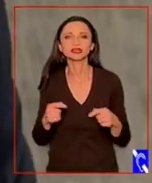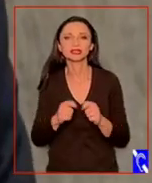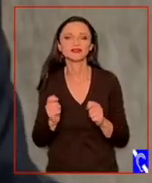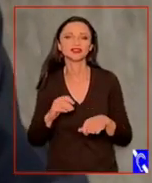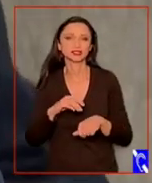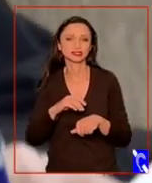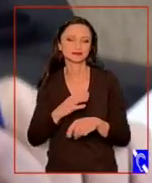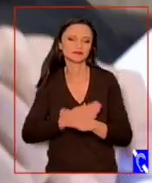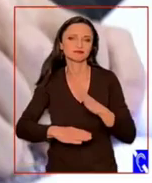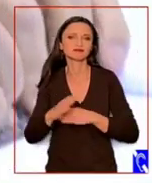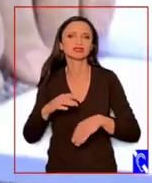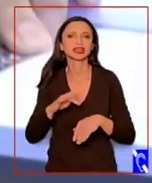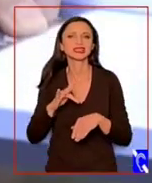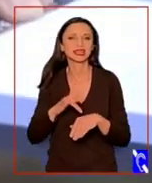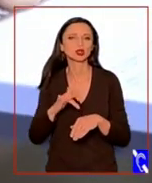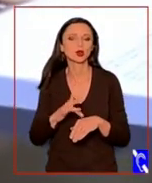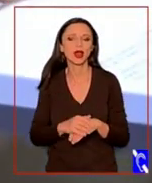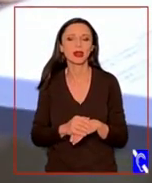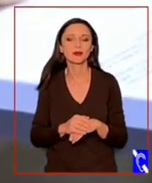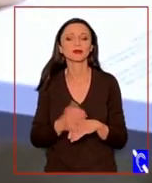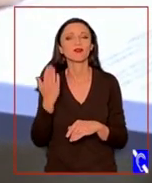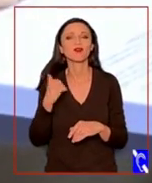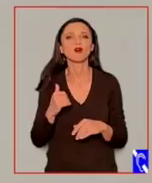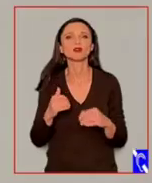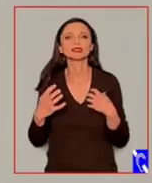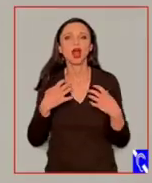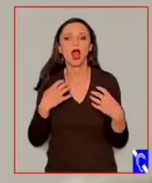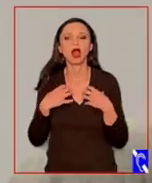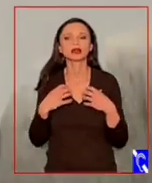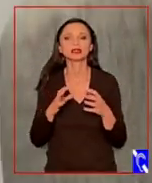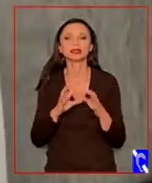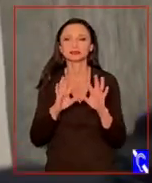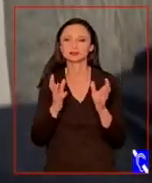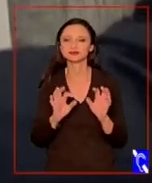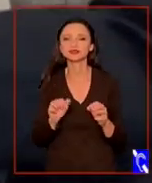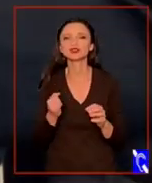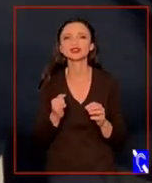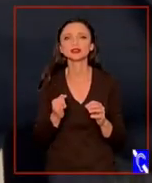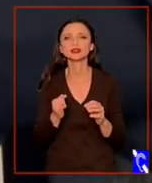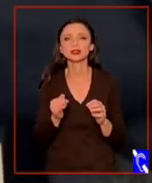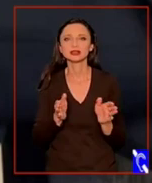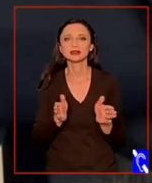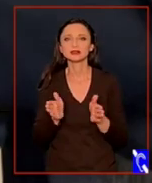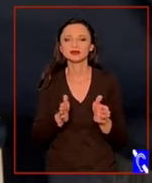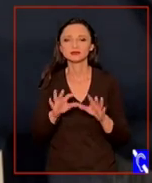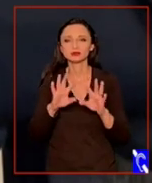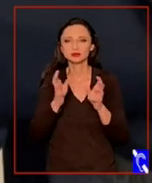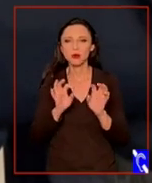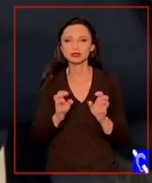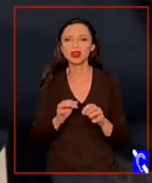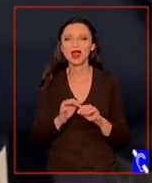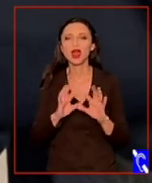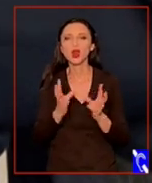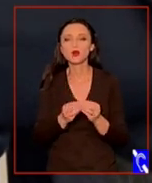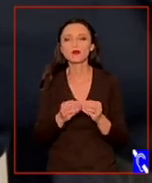senzoriale. A fost artist plastic și practic modela din lut